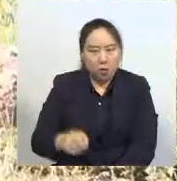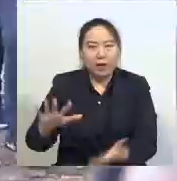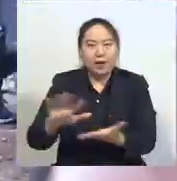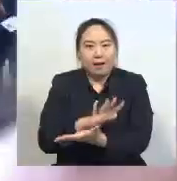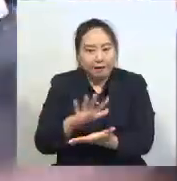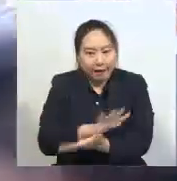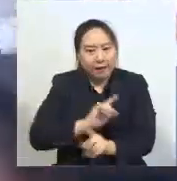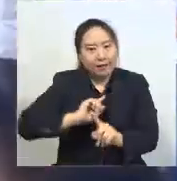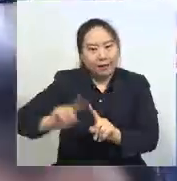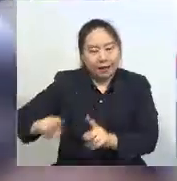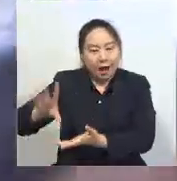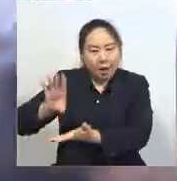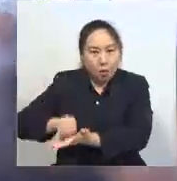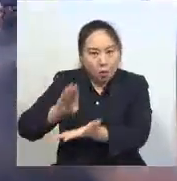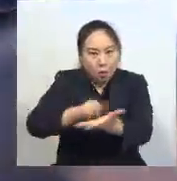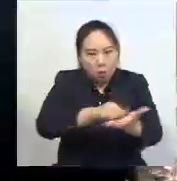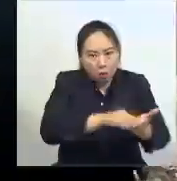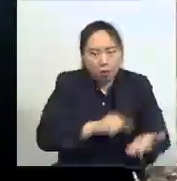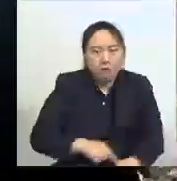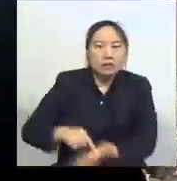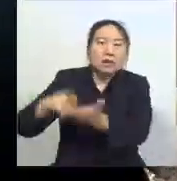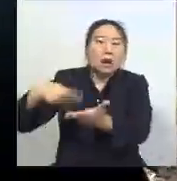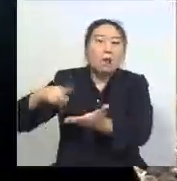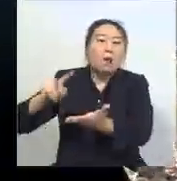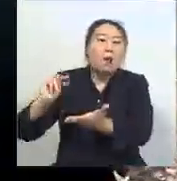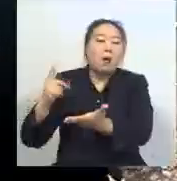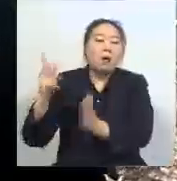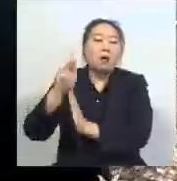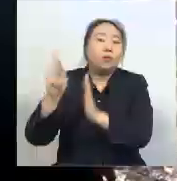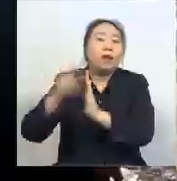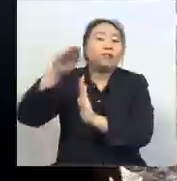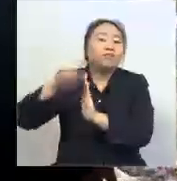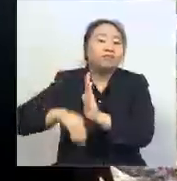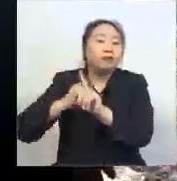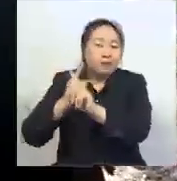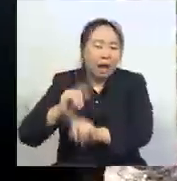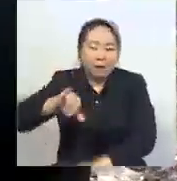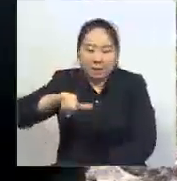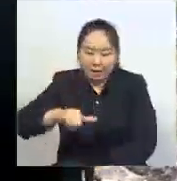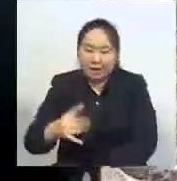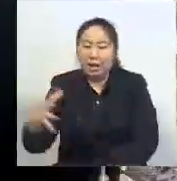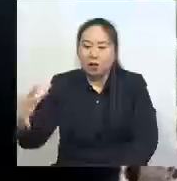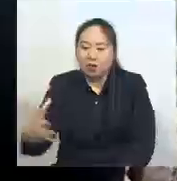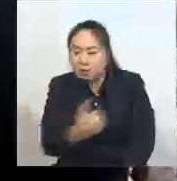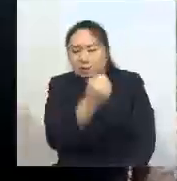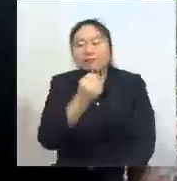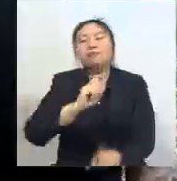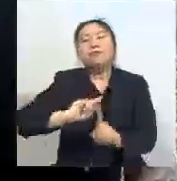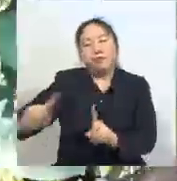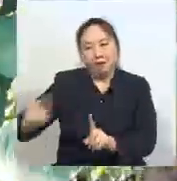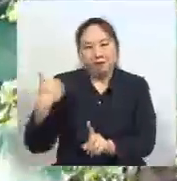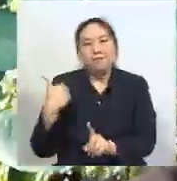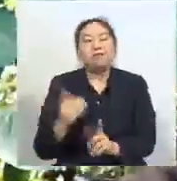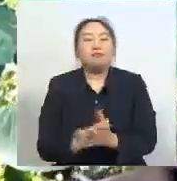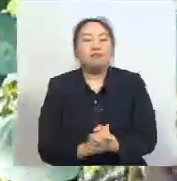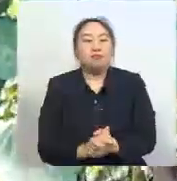เอกสารยื่นต่อปปง.เป็นไปตามกฎหมายซึ่งอาจจะต้องนำไปสู่การยึดทรัพย์อีก1คดีค่ะก็เป็นอีก